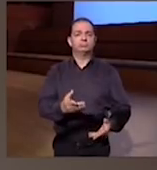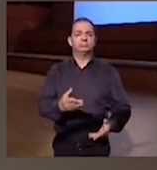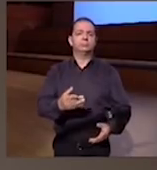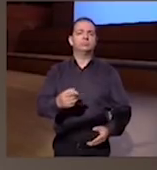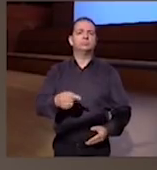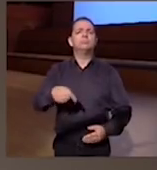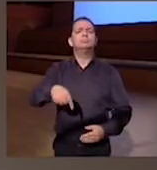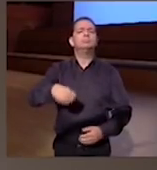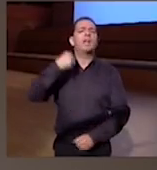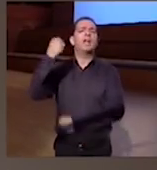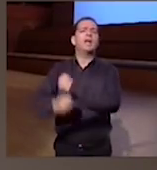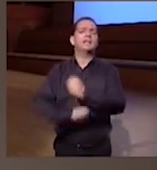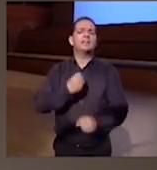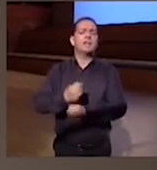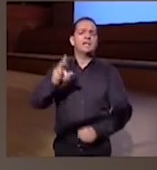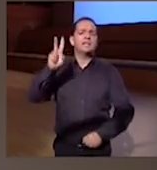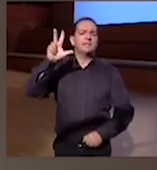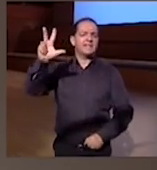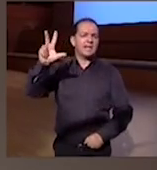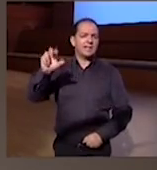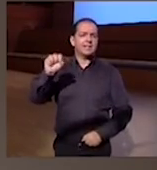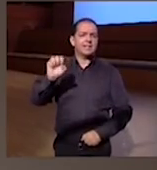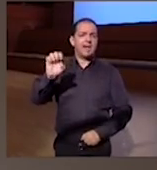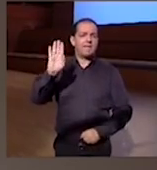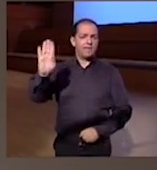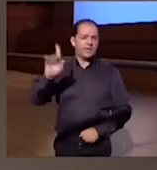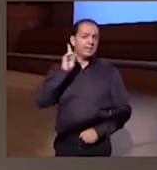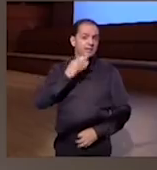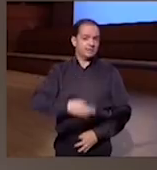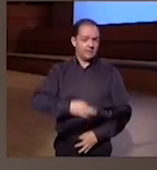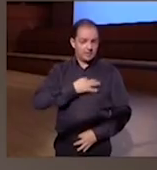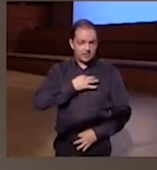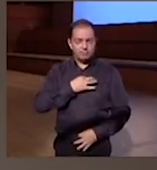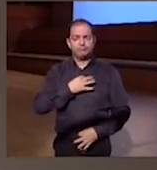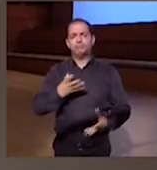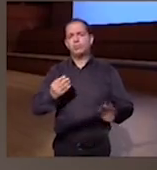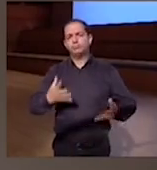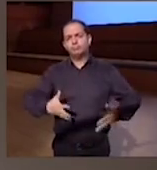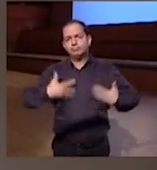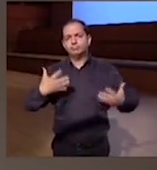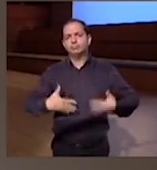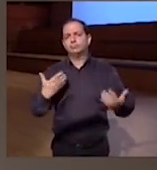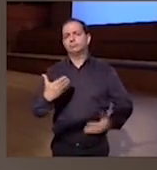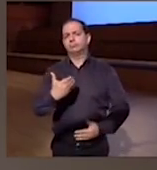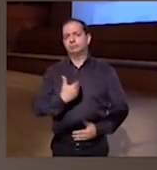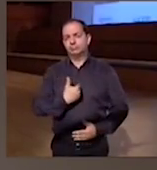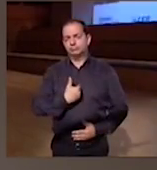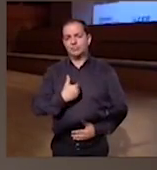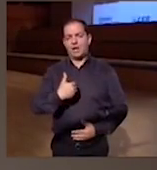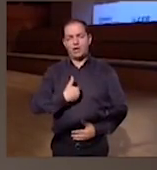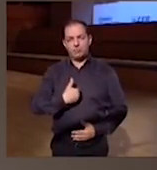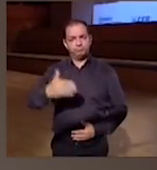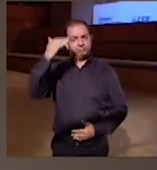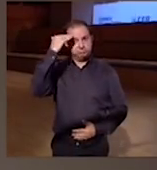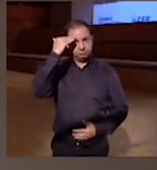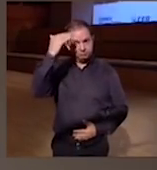ετήσιας συνέλευσης του ΣΕΒ, κυρίες και κύριοι, είναι ιδιαίτερη χαρά για μένα να απευθύνω αυτό